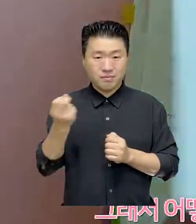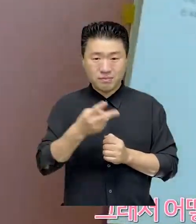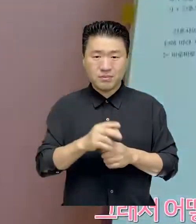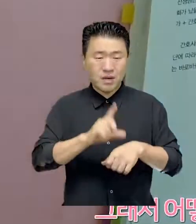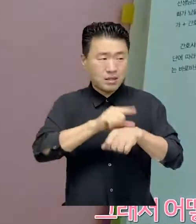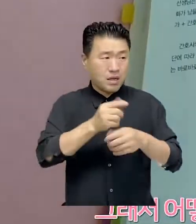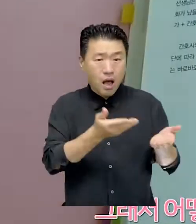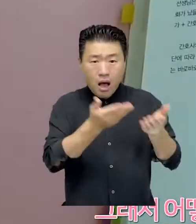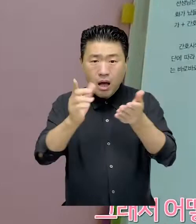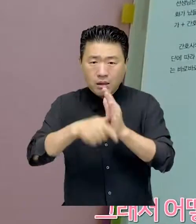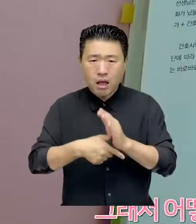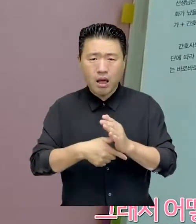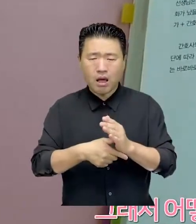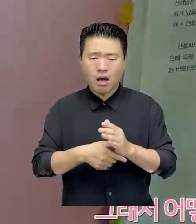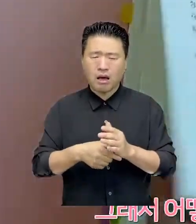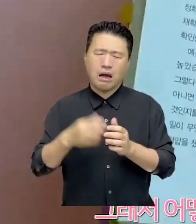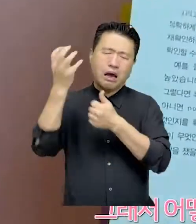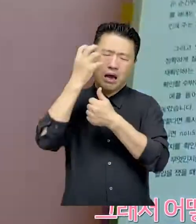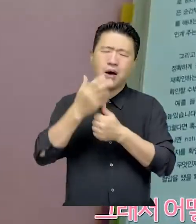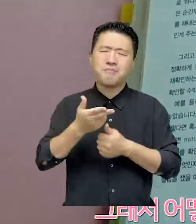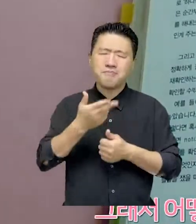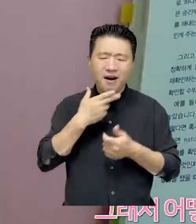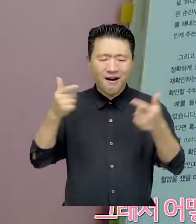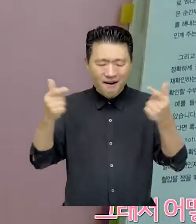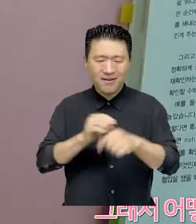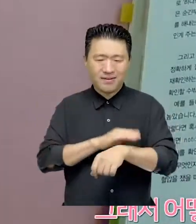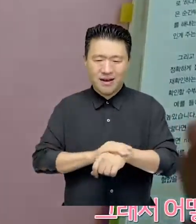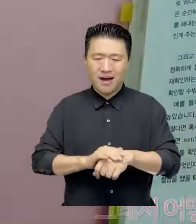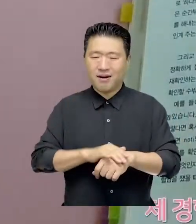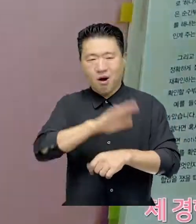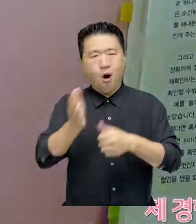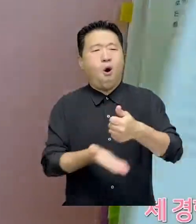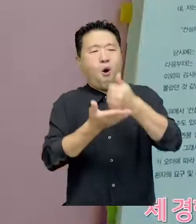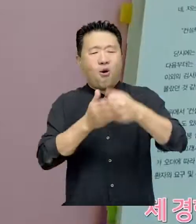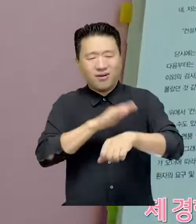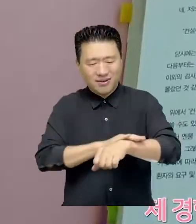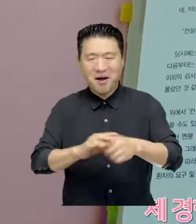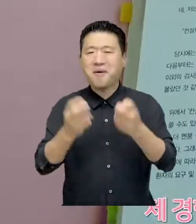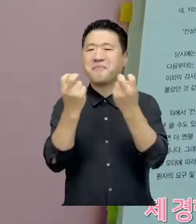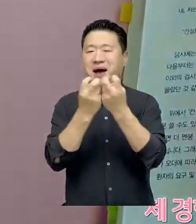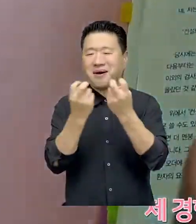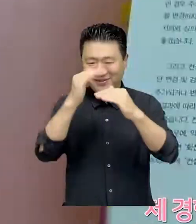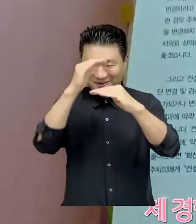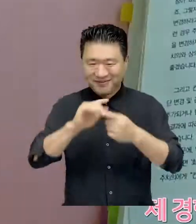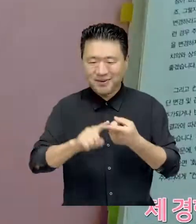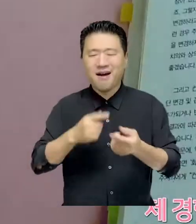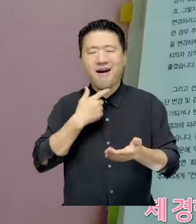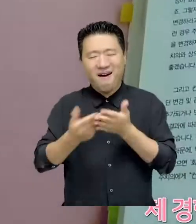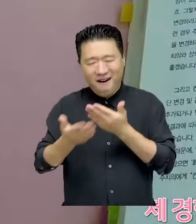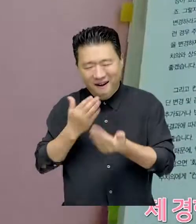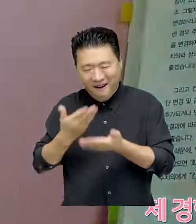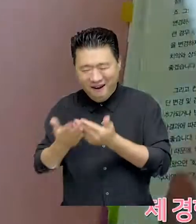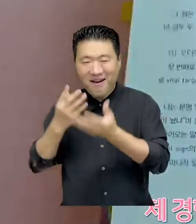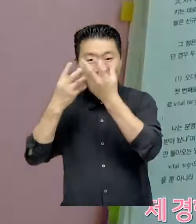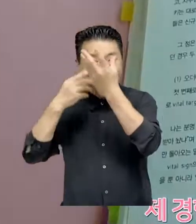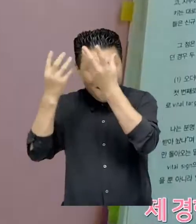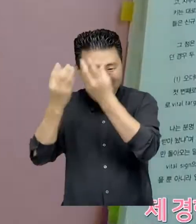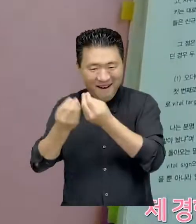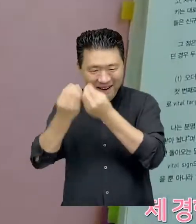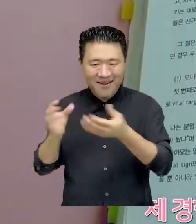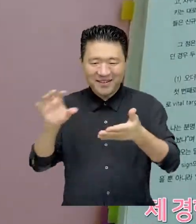어떻게 하면 조금 인계 시간에 덜 혼날 수 있고 일 잘하는 간호사로 인정받을 수 있는지에 대해서 제 경험을